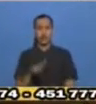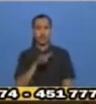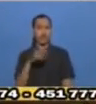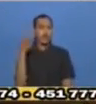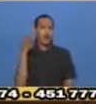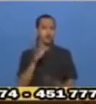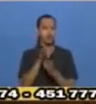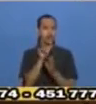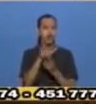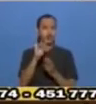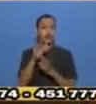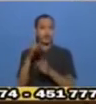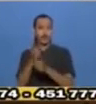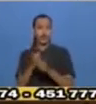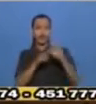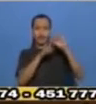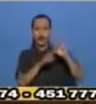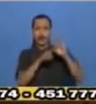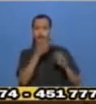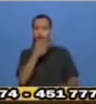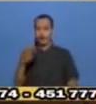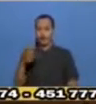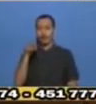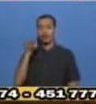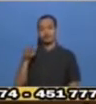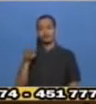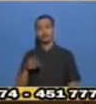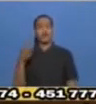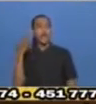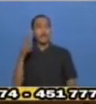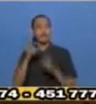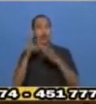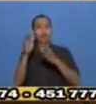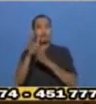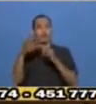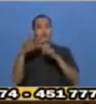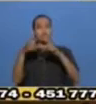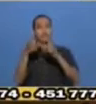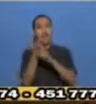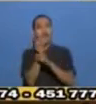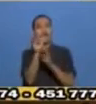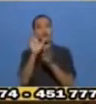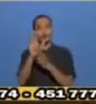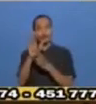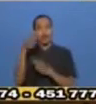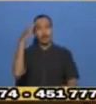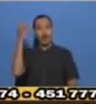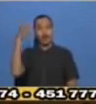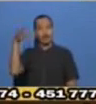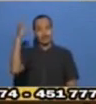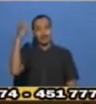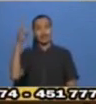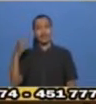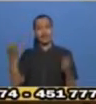Nuning dari Yayasan Cikal Indonesia, dan juga ada Ibu Pembayun, Kepala Dinas Kesehatan Daerah Istimewa Yogyakarta melalui sambungan